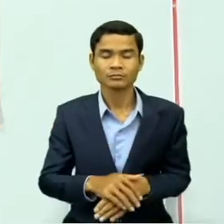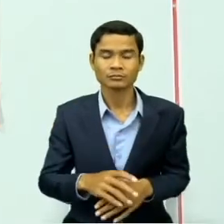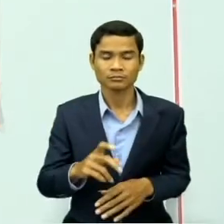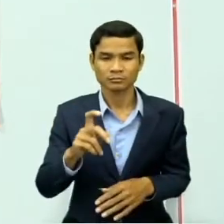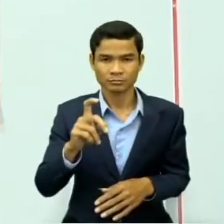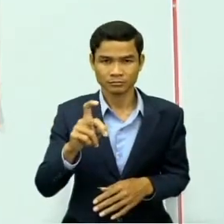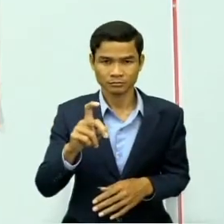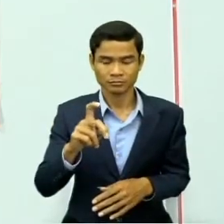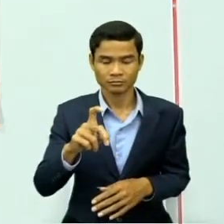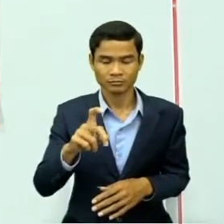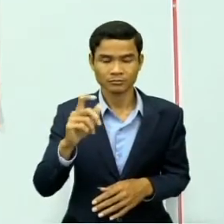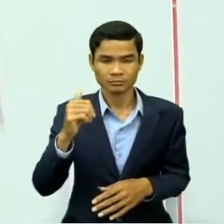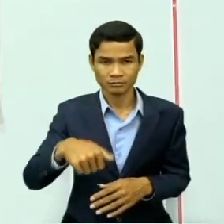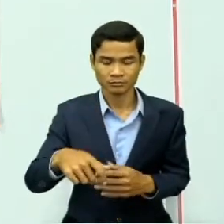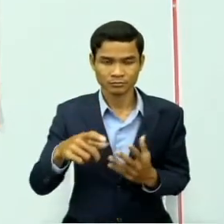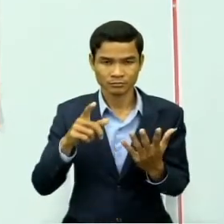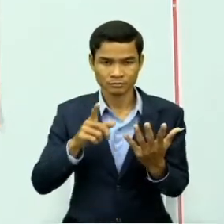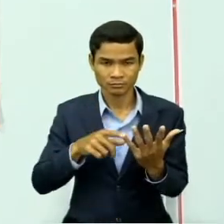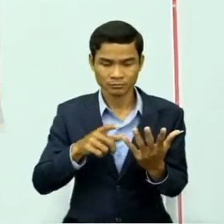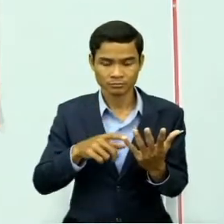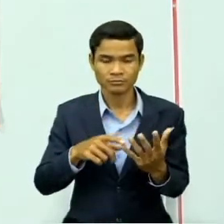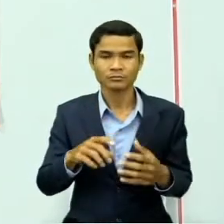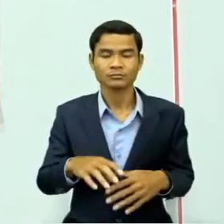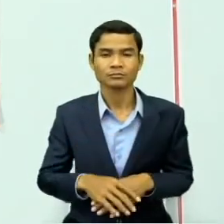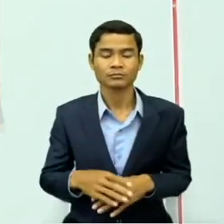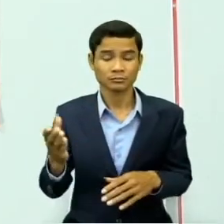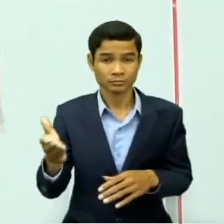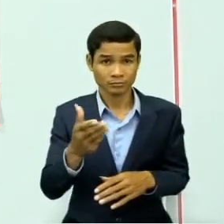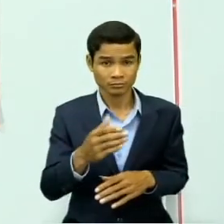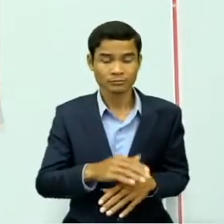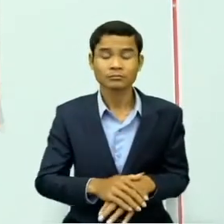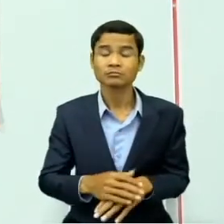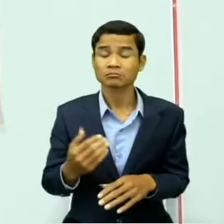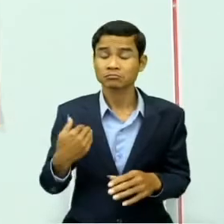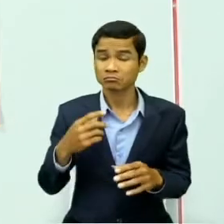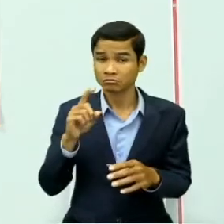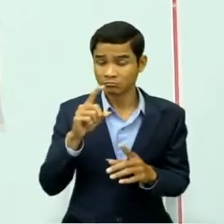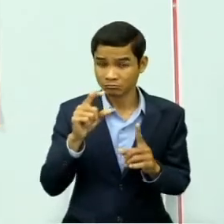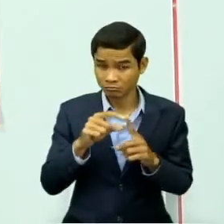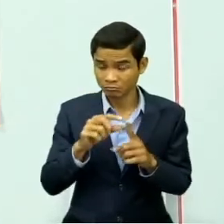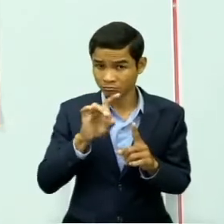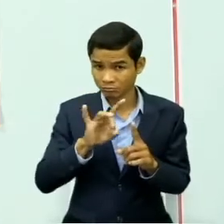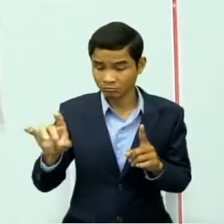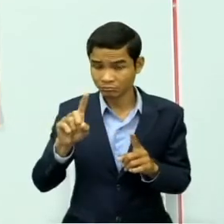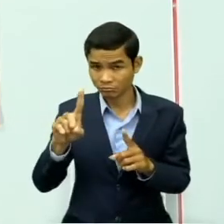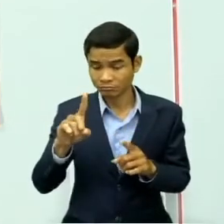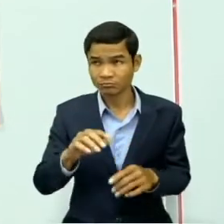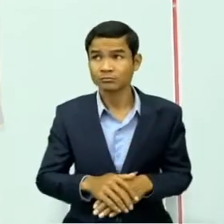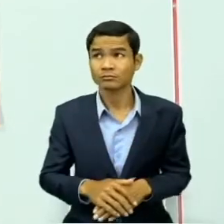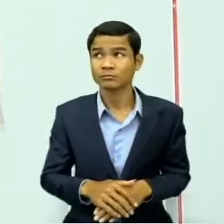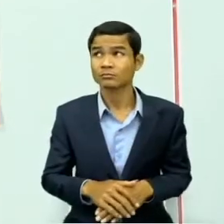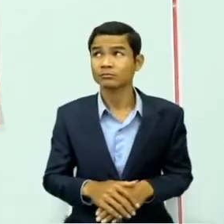Pno ỉa. Pni. Chạy lớn nó xong mới chiên tiết cốn.